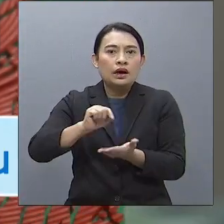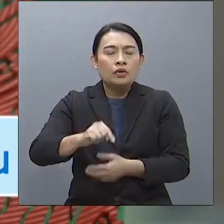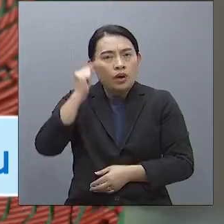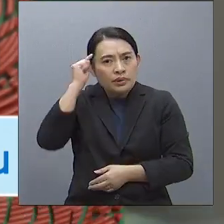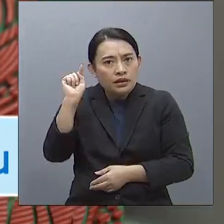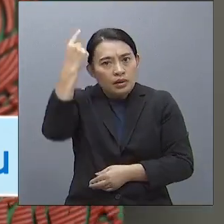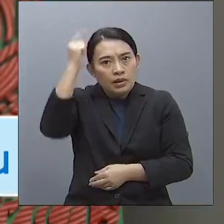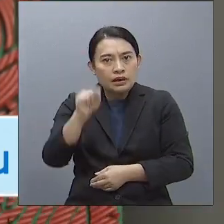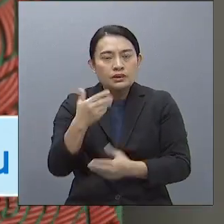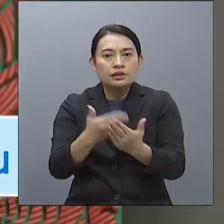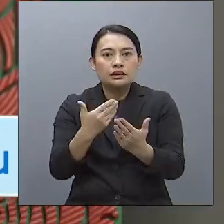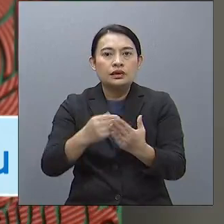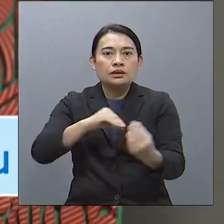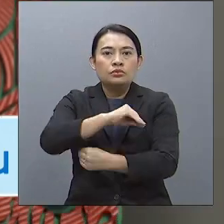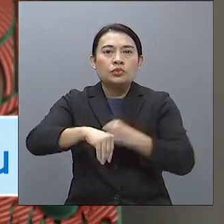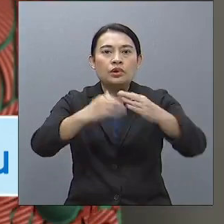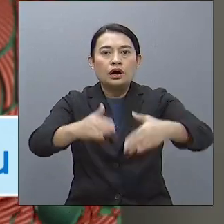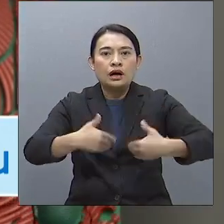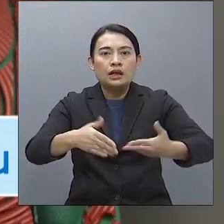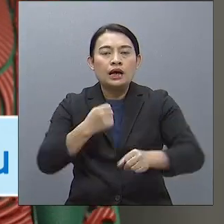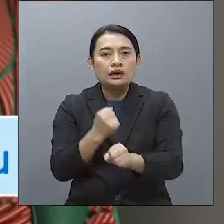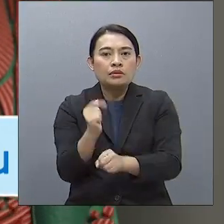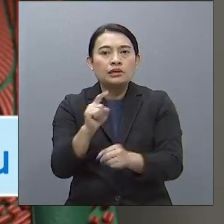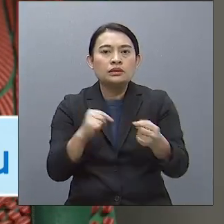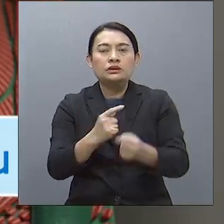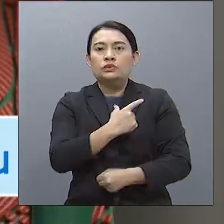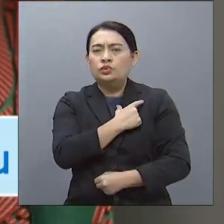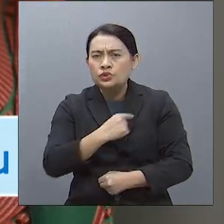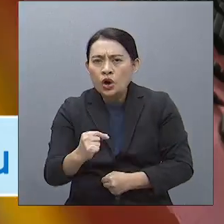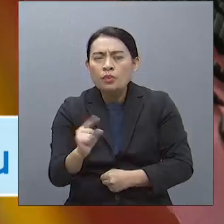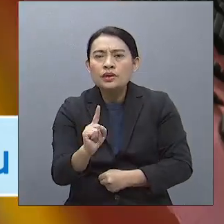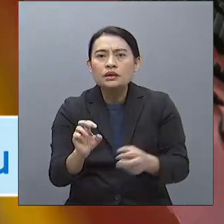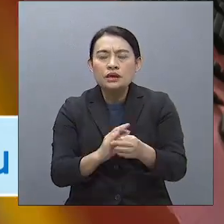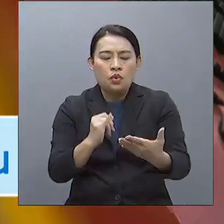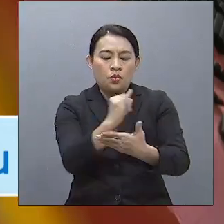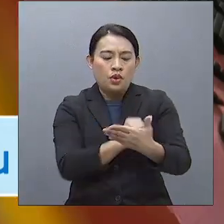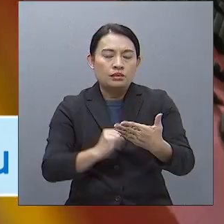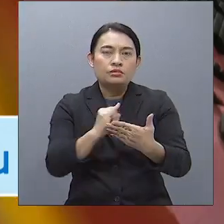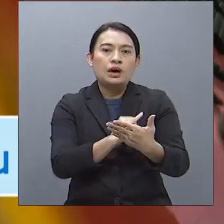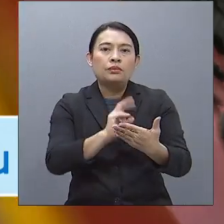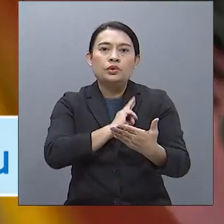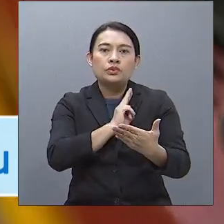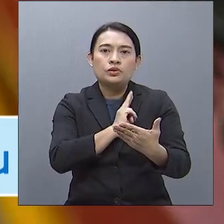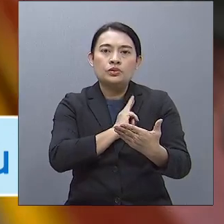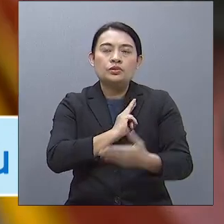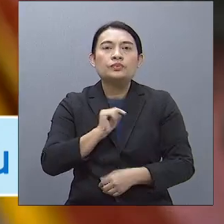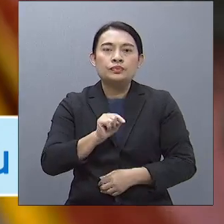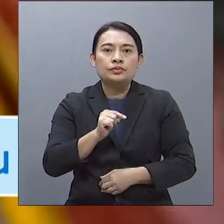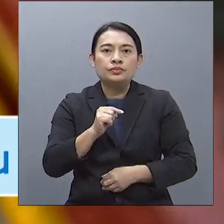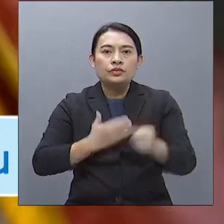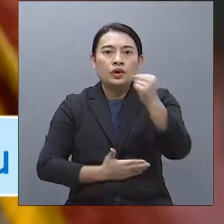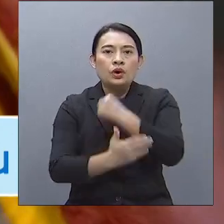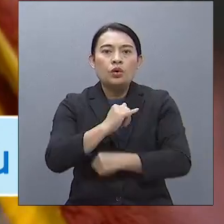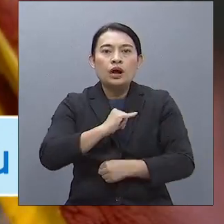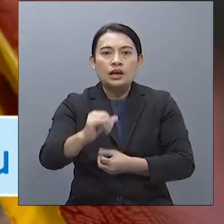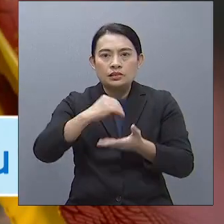ได้นี้ตัวน้องเองชอบในงานศิลปะอยู่แล้วชอบการวาดภาพอยู่แล้วแต่ไม่ได้มีโอกาสไปเรียนจริงจัง